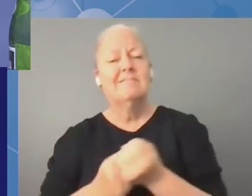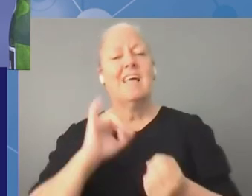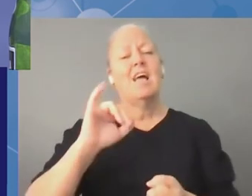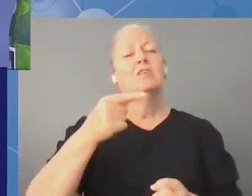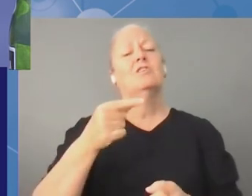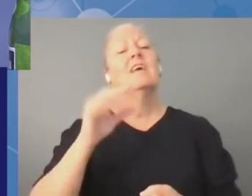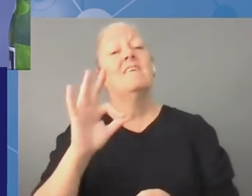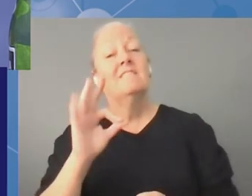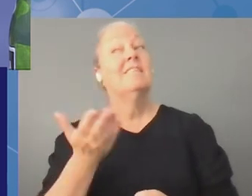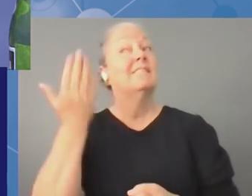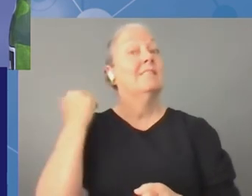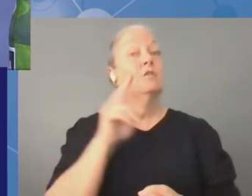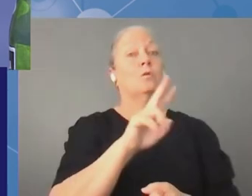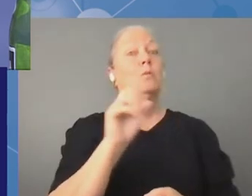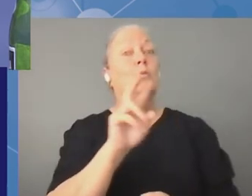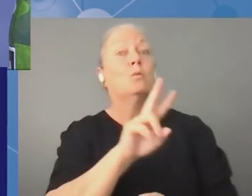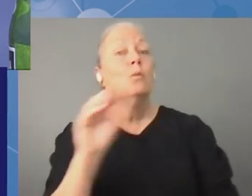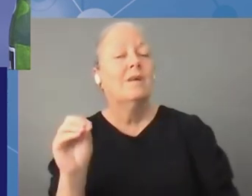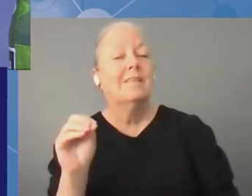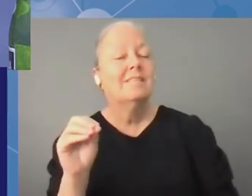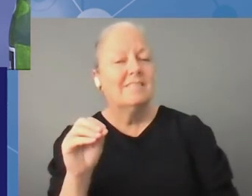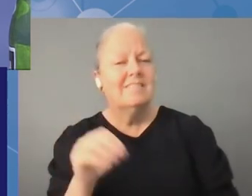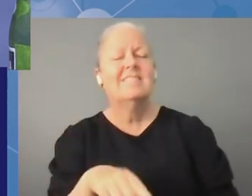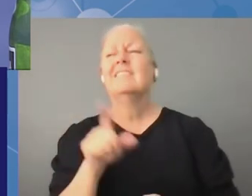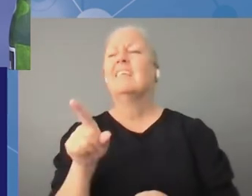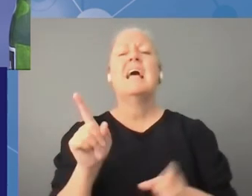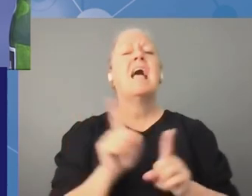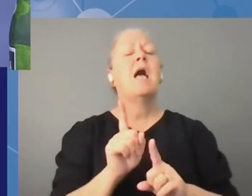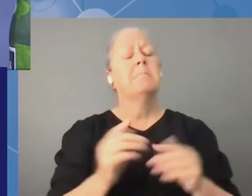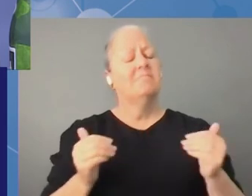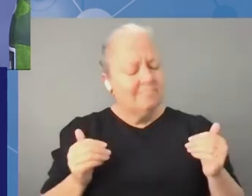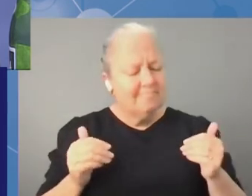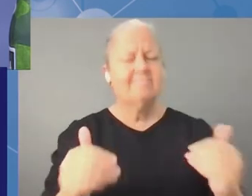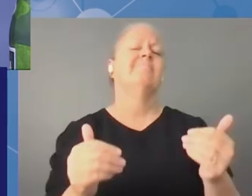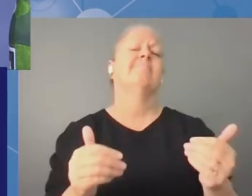مرة أخرى للمنظمين على جهودهم التي